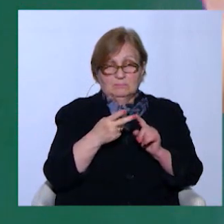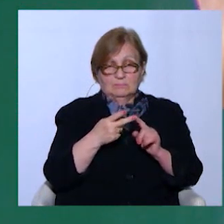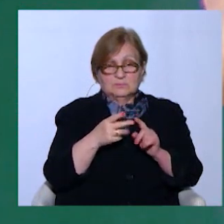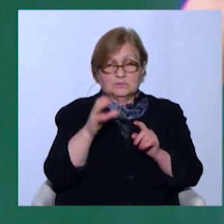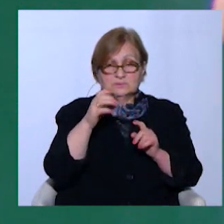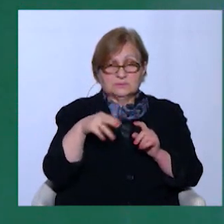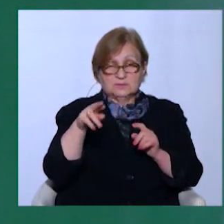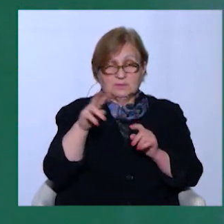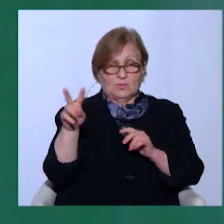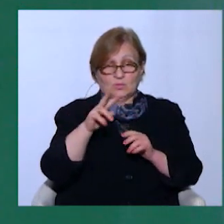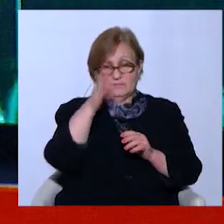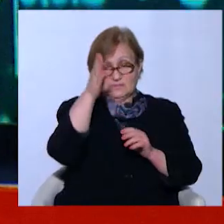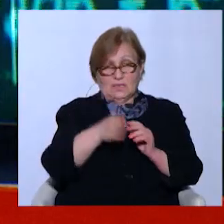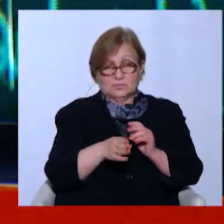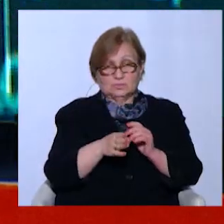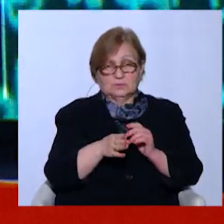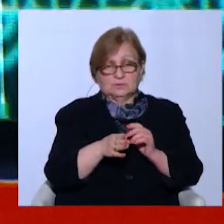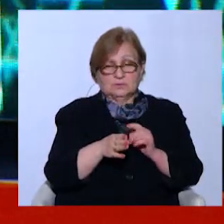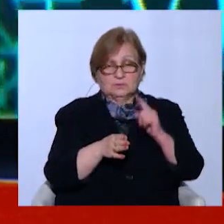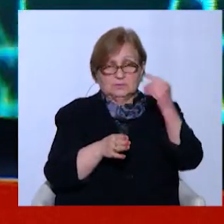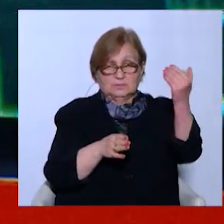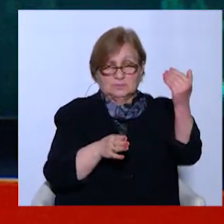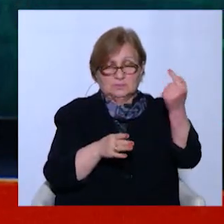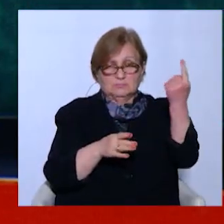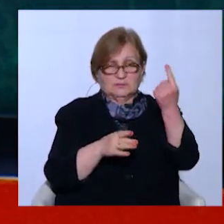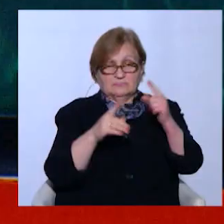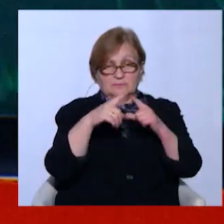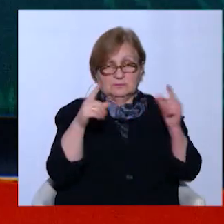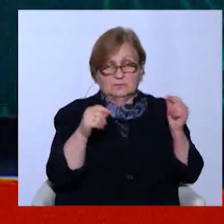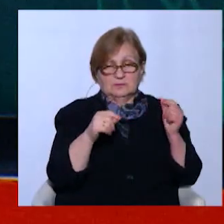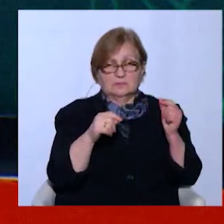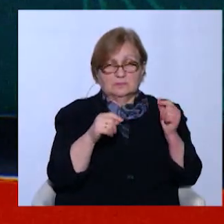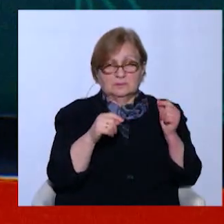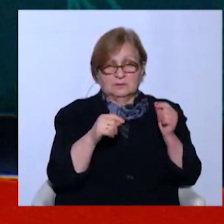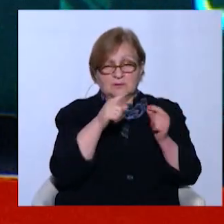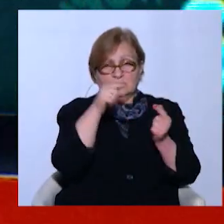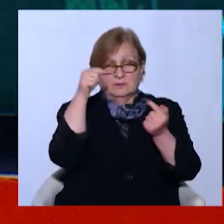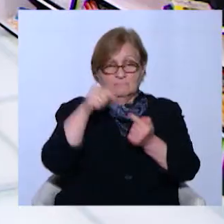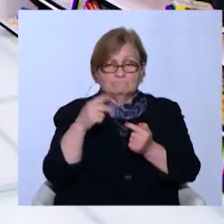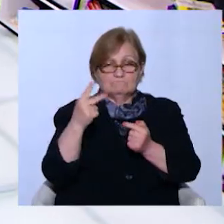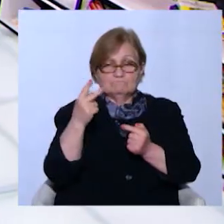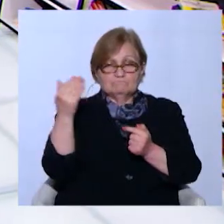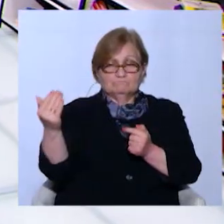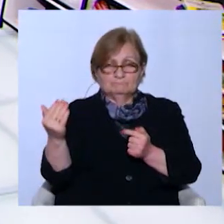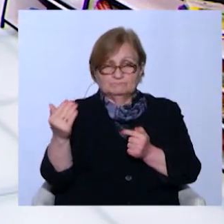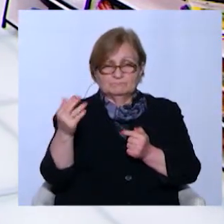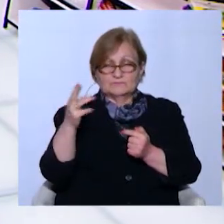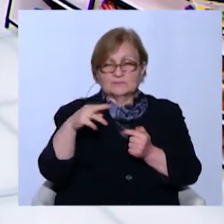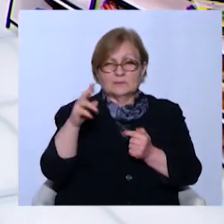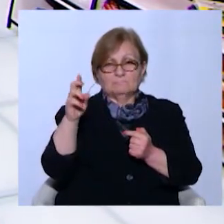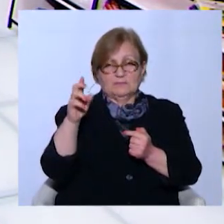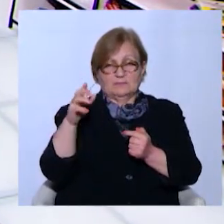ხო ორივე კან არის? CD-ს პირველ სამკუთხედში CD გვერდ შეესაბამება მეორე სამკუთხედიდან DB